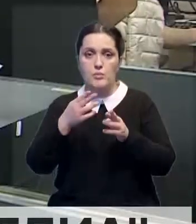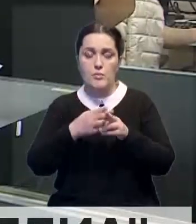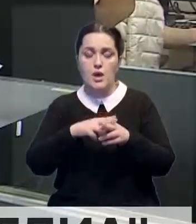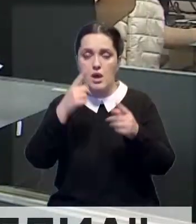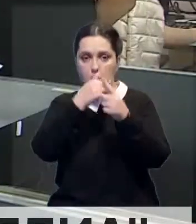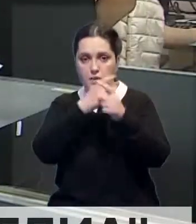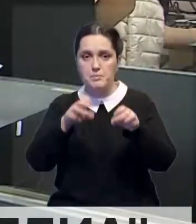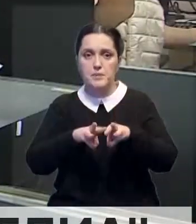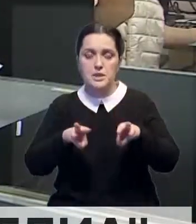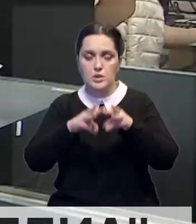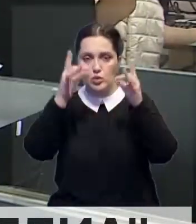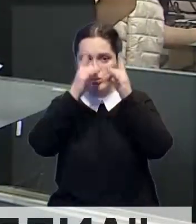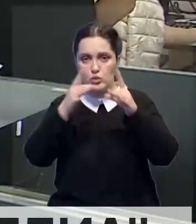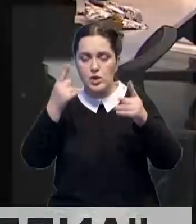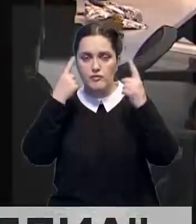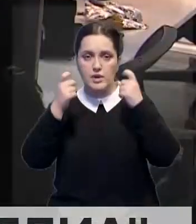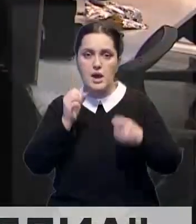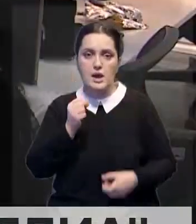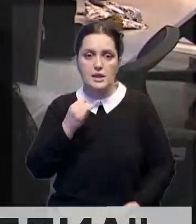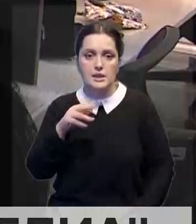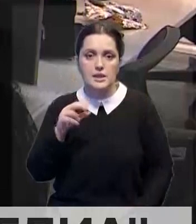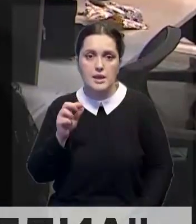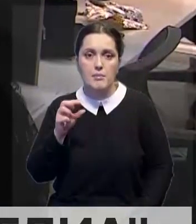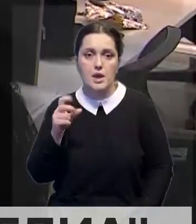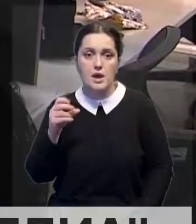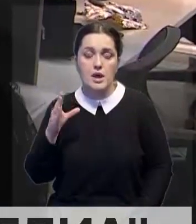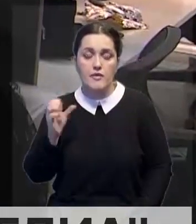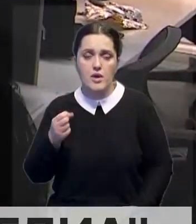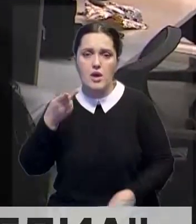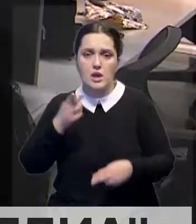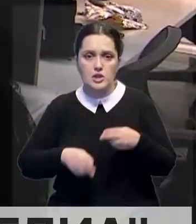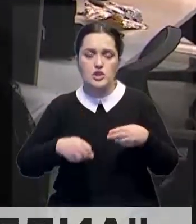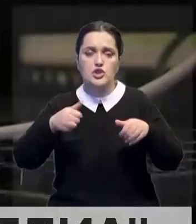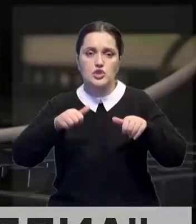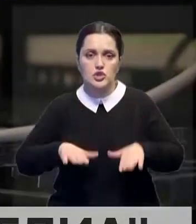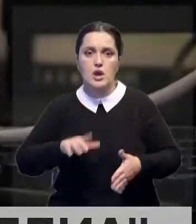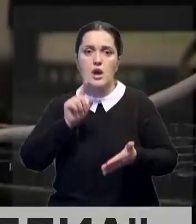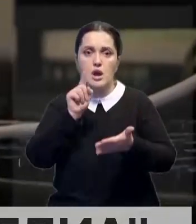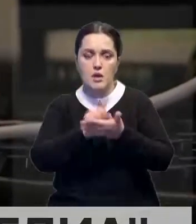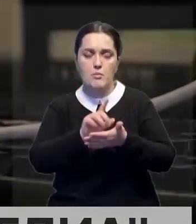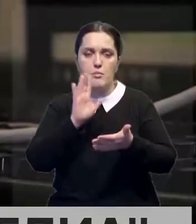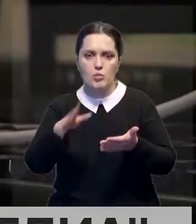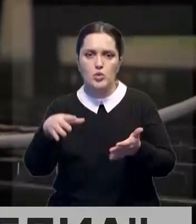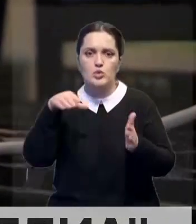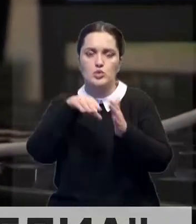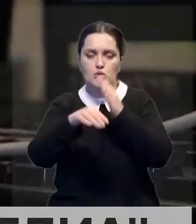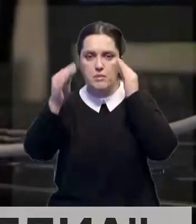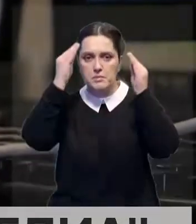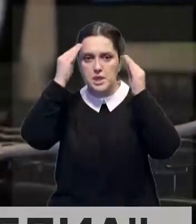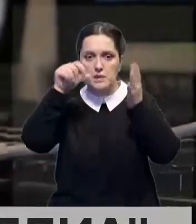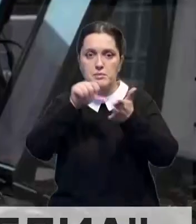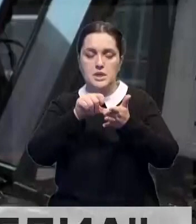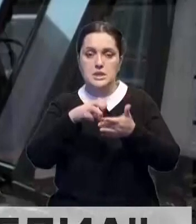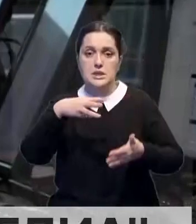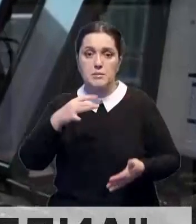культуры и информации. Аида Балаева заверила, при принятии окончательного решения обязательно учтут мнение представителей СМИ.